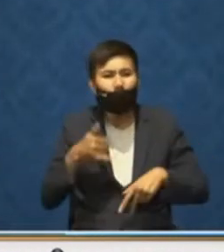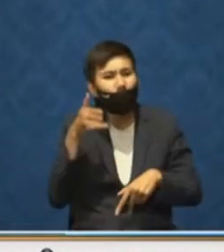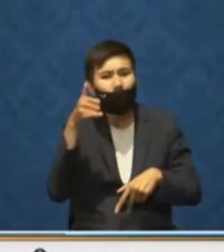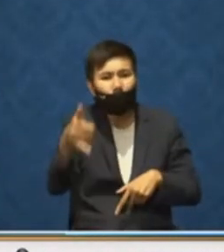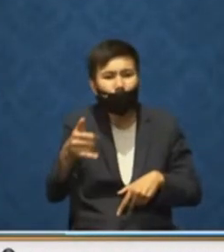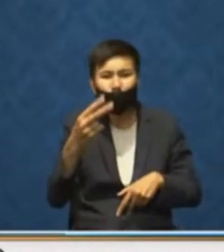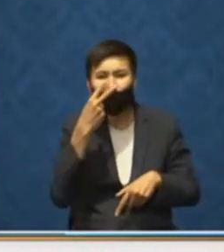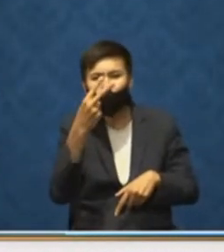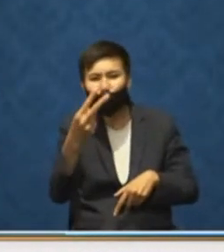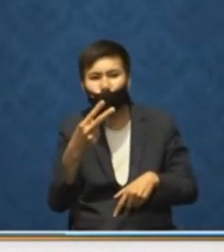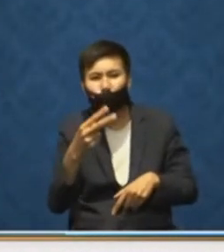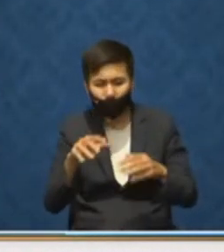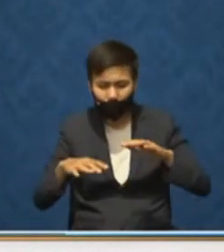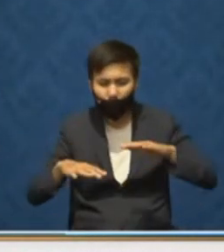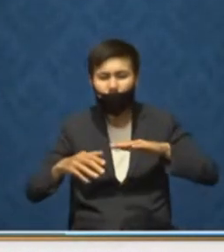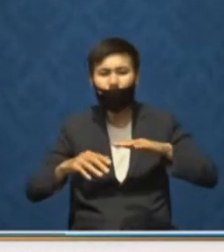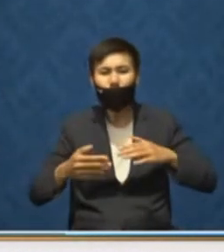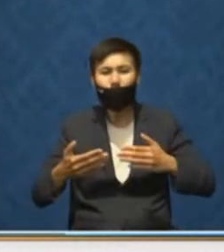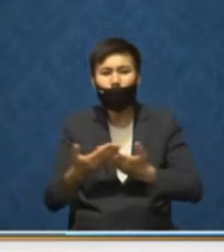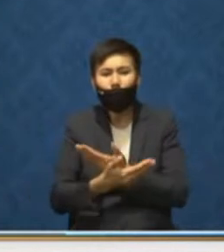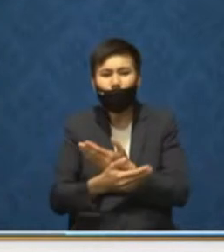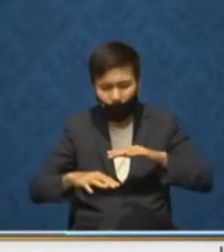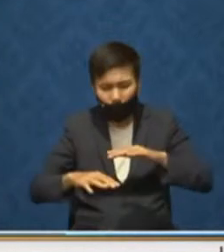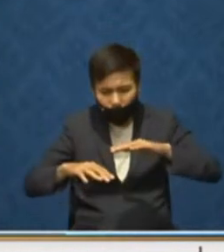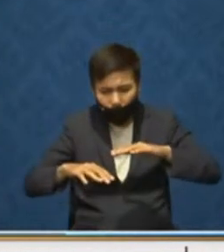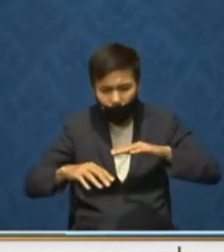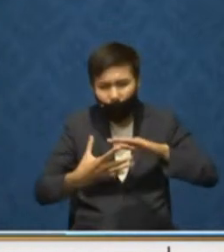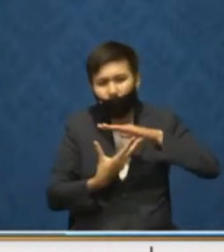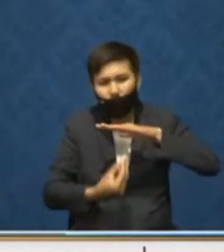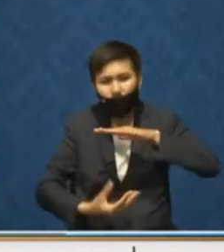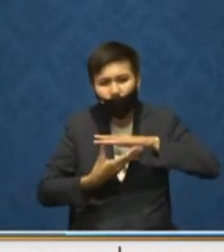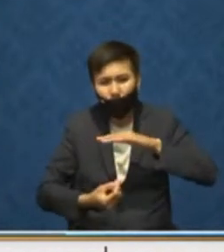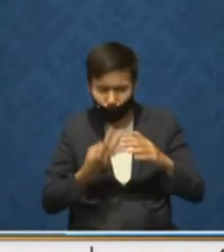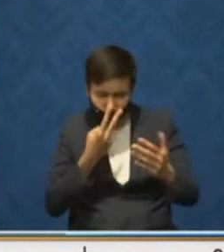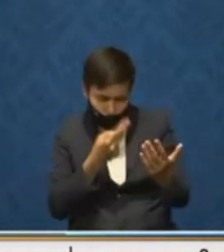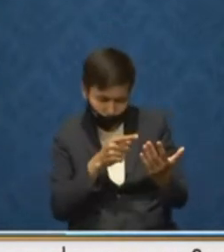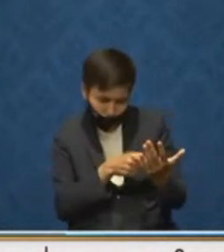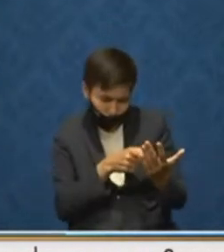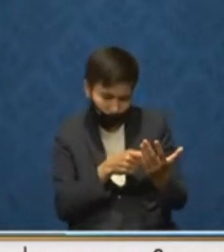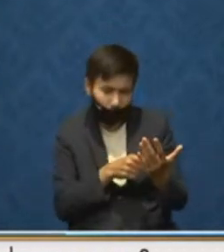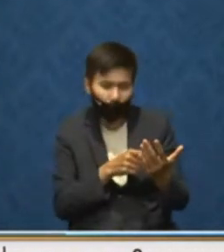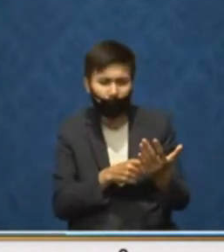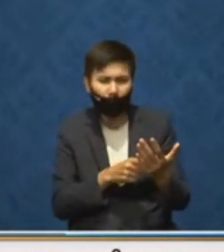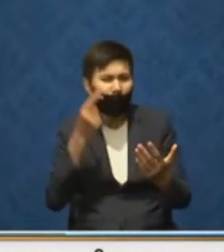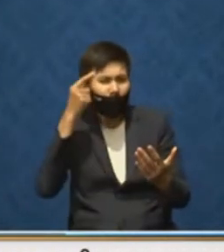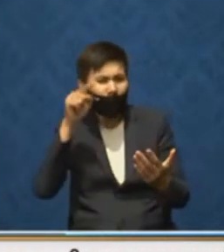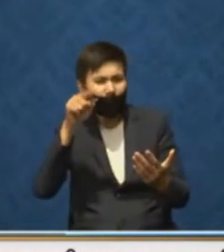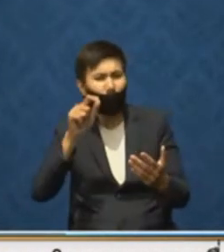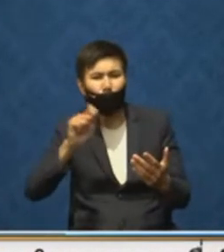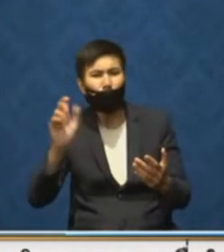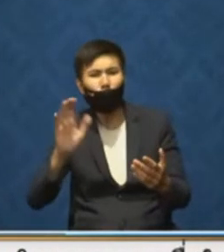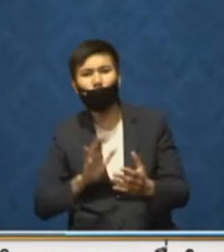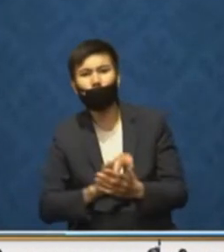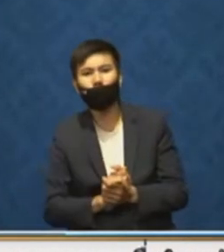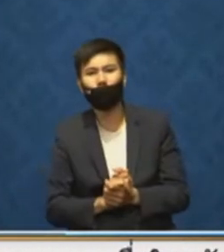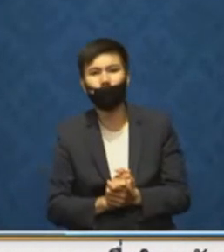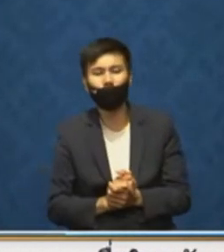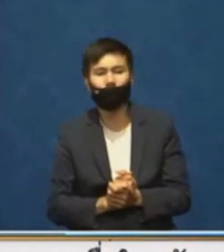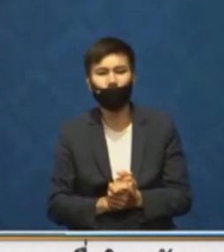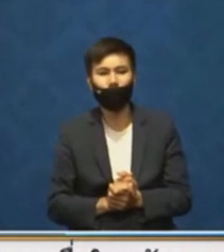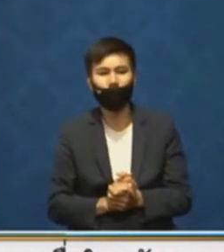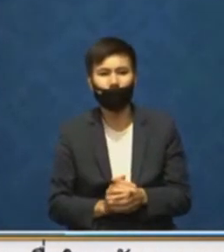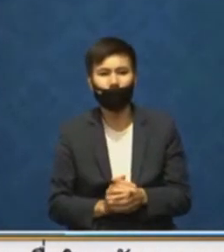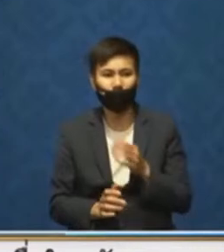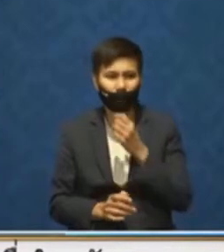เอกสารมาที่มันก็ไม่ไม่หรือถ้าไม่ออกนะก็คือโครงการ NECนะครับซึ่งแล้วหนูกดแรงบ่มเพาะ 12